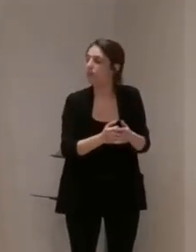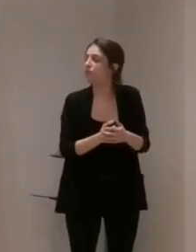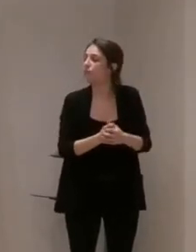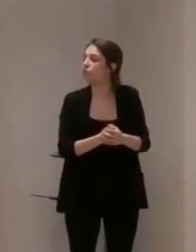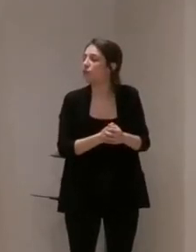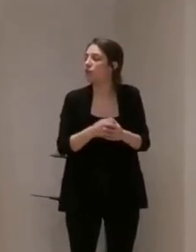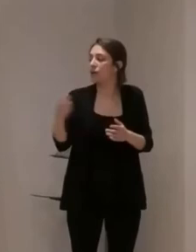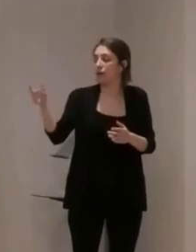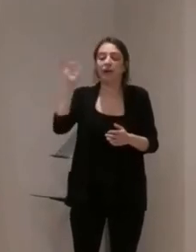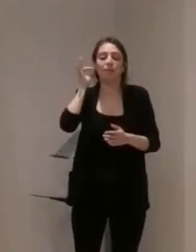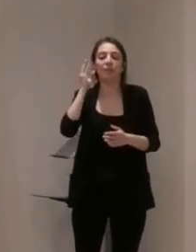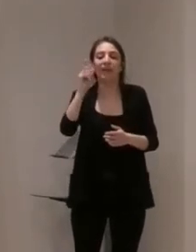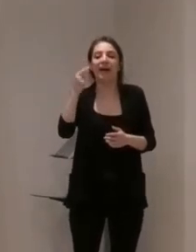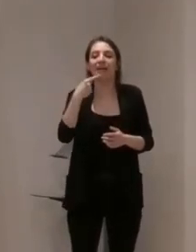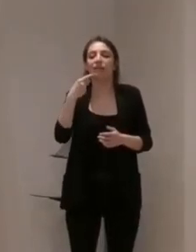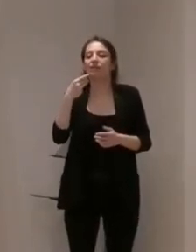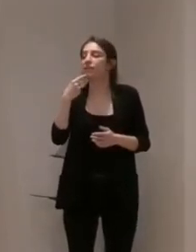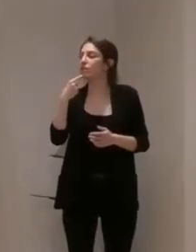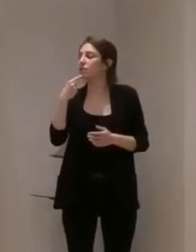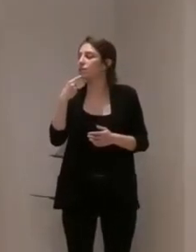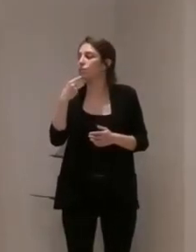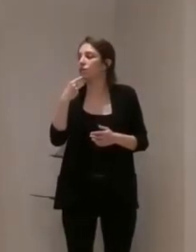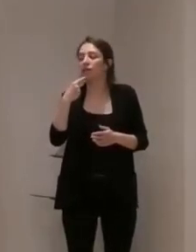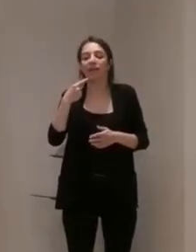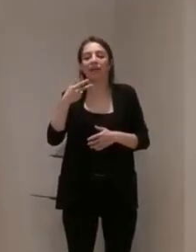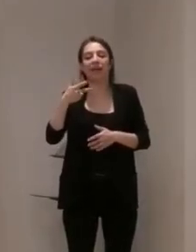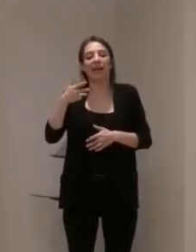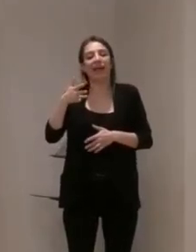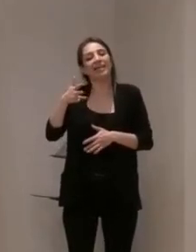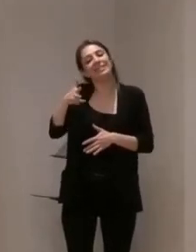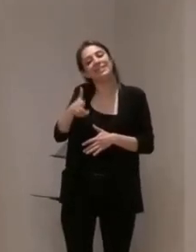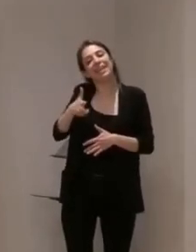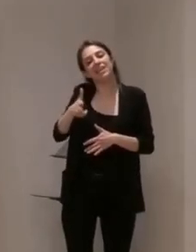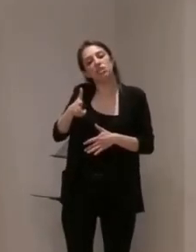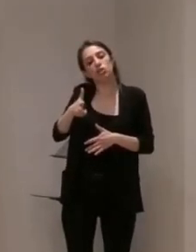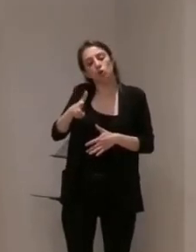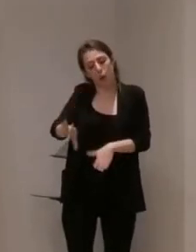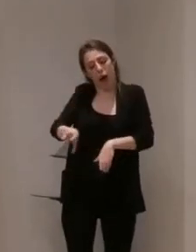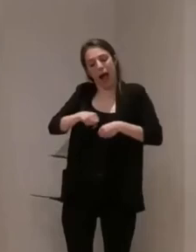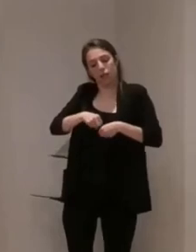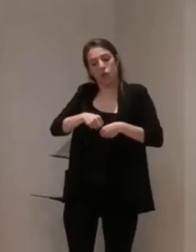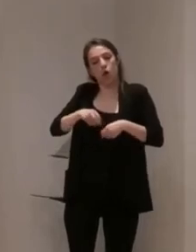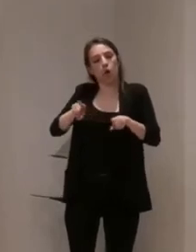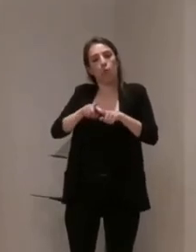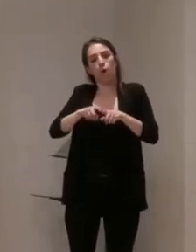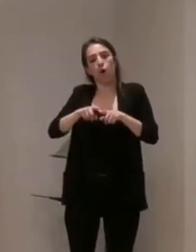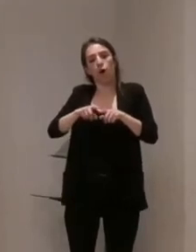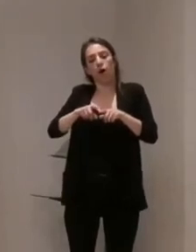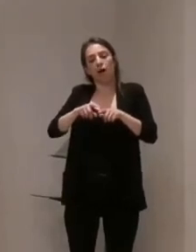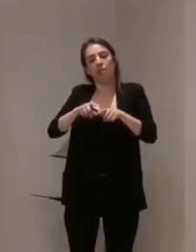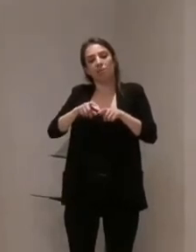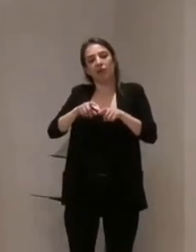quan preparàvem la xerrada d'avui, dius que els drets i els canvis, els drets, l'adquisició de drets, només s'aconsegueix amb la lluita